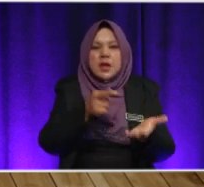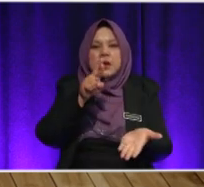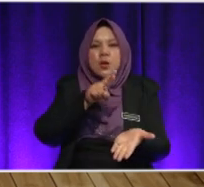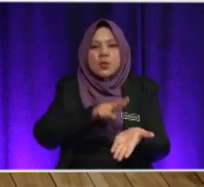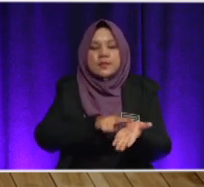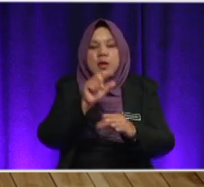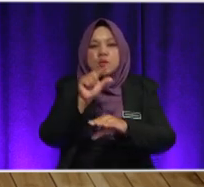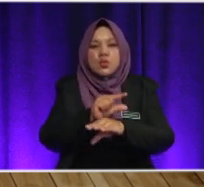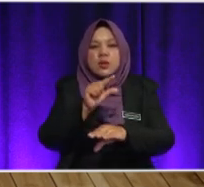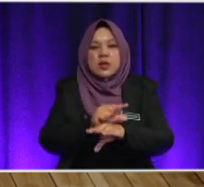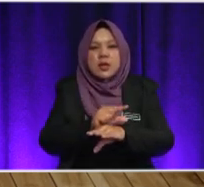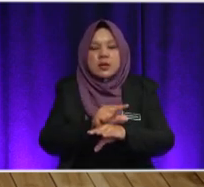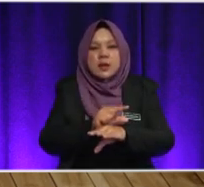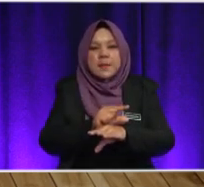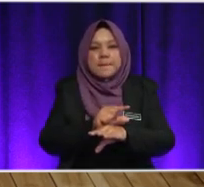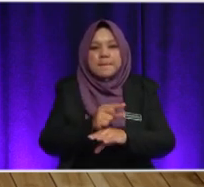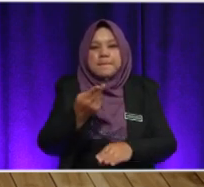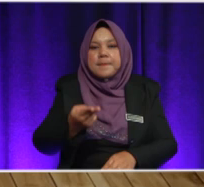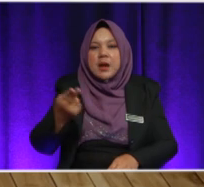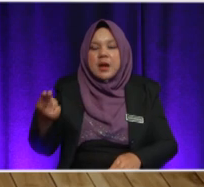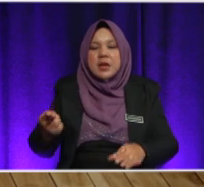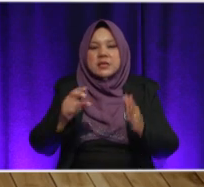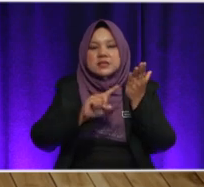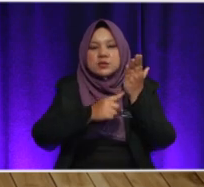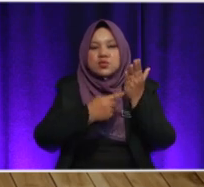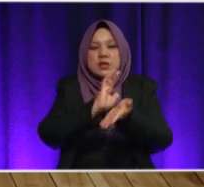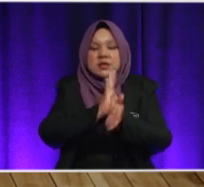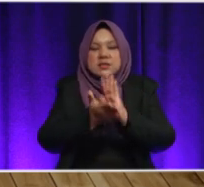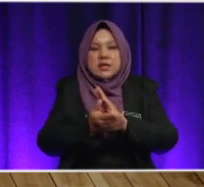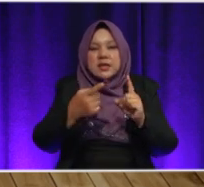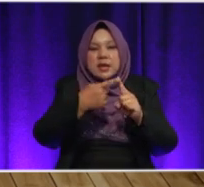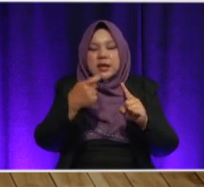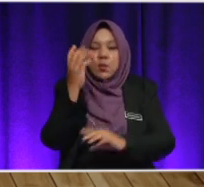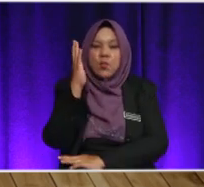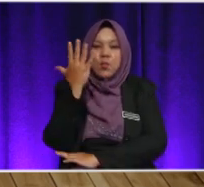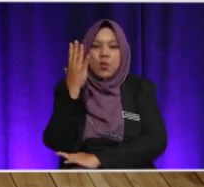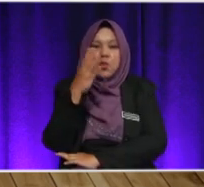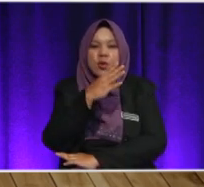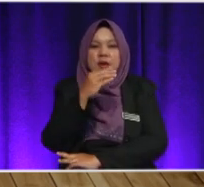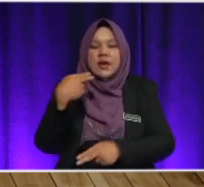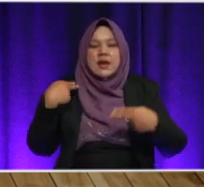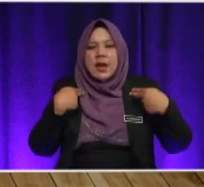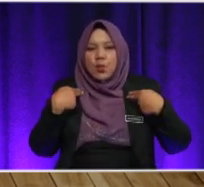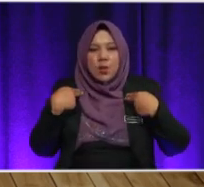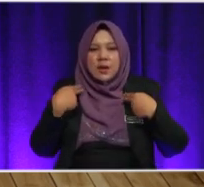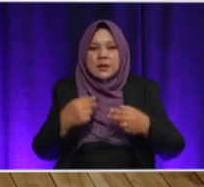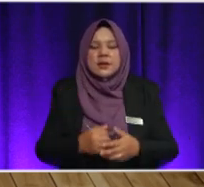ini menggunakan bahan semula jadi daripada tumbuhan dan hewan